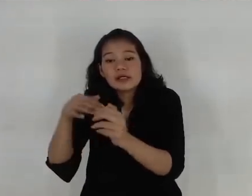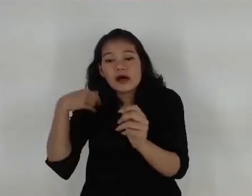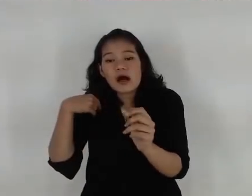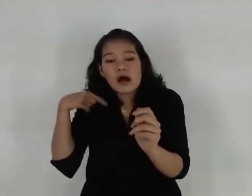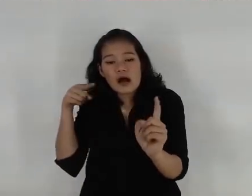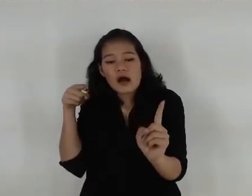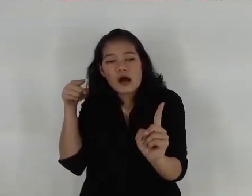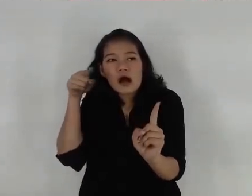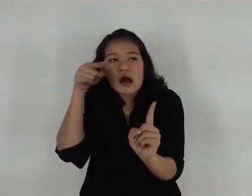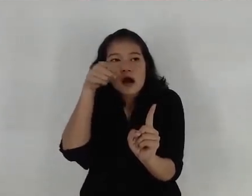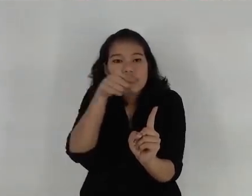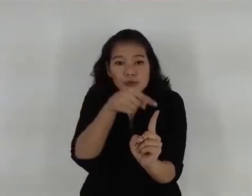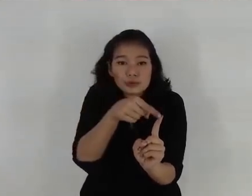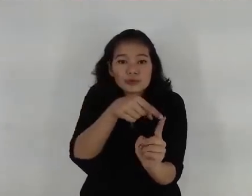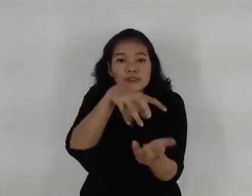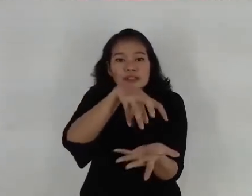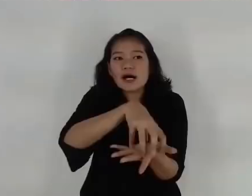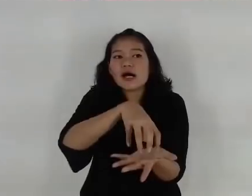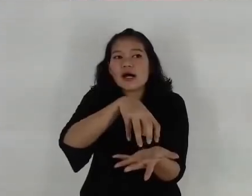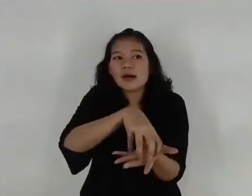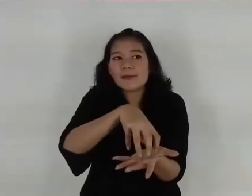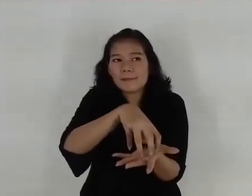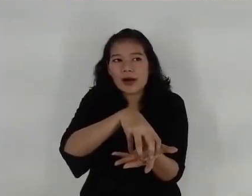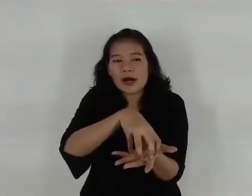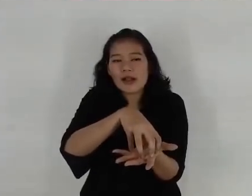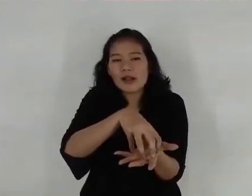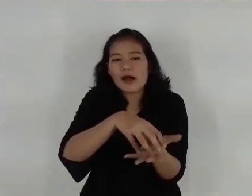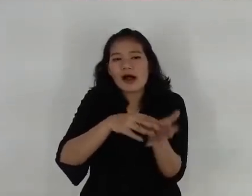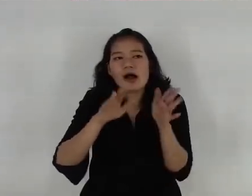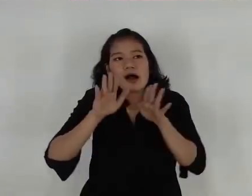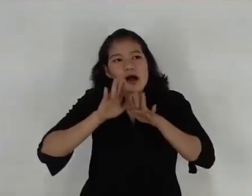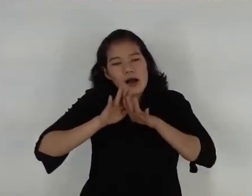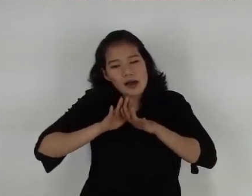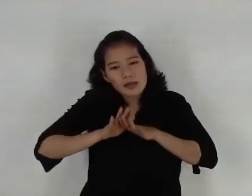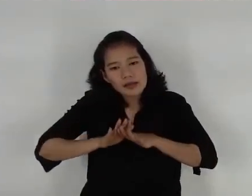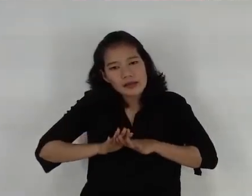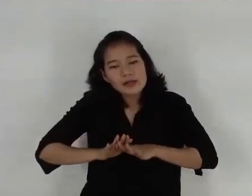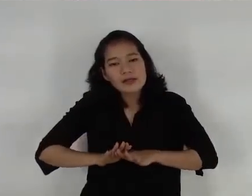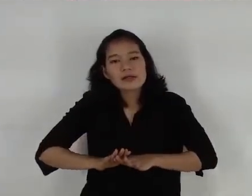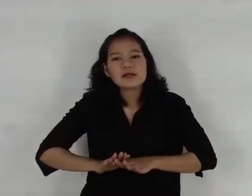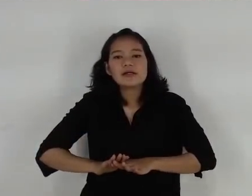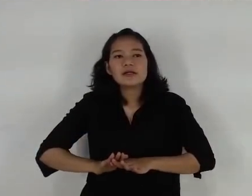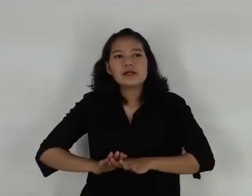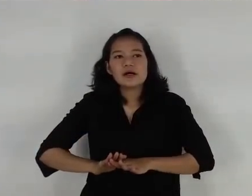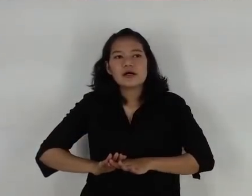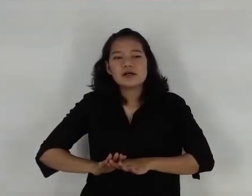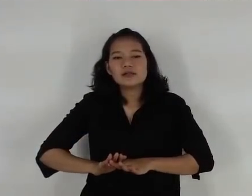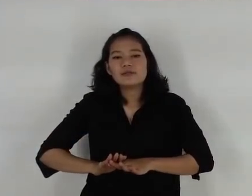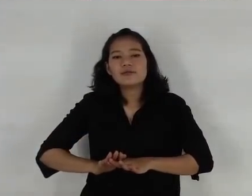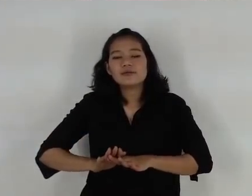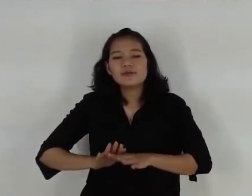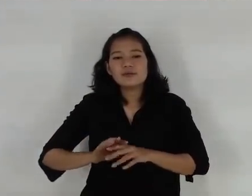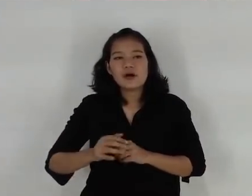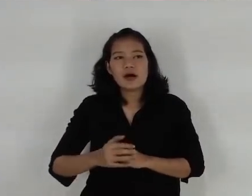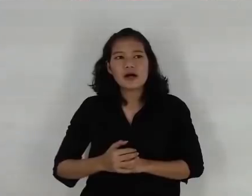hingga akhir kau kusem pailah quiniela